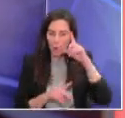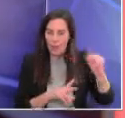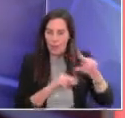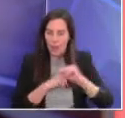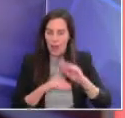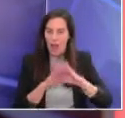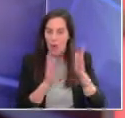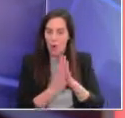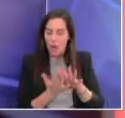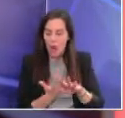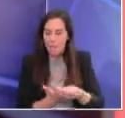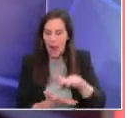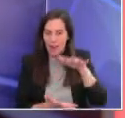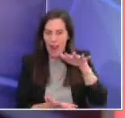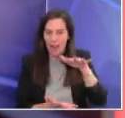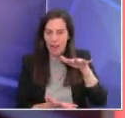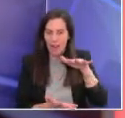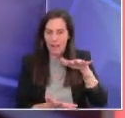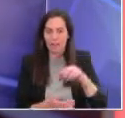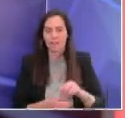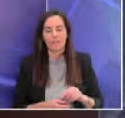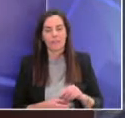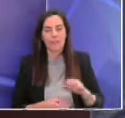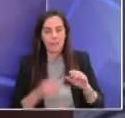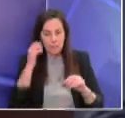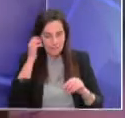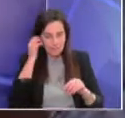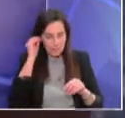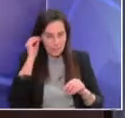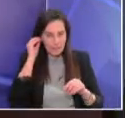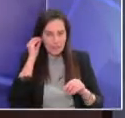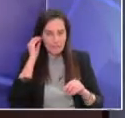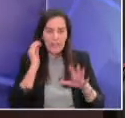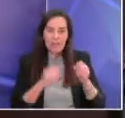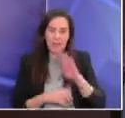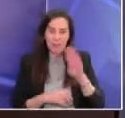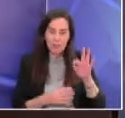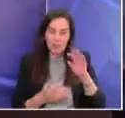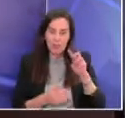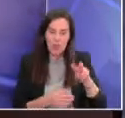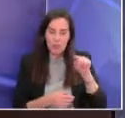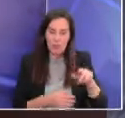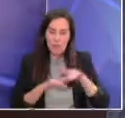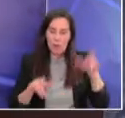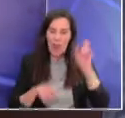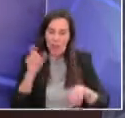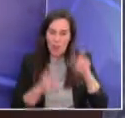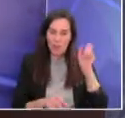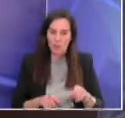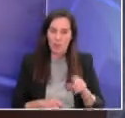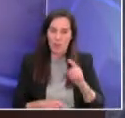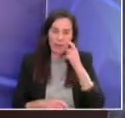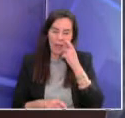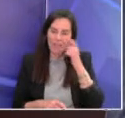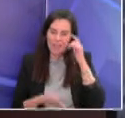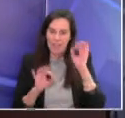אז כל המעגל שלך הופך לצבוע. כי אם אתה ביבי ויש לך 2.2 לא יודע, כמה מיליוני אנשים,